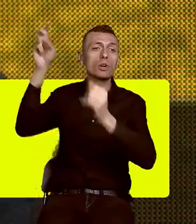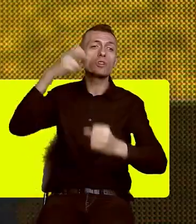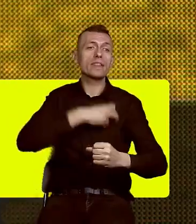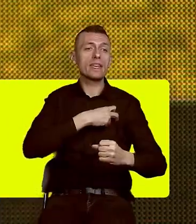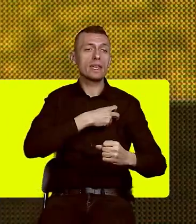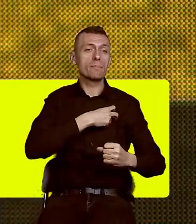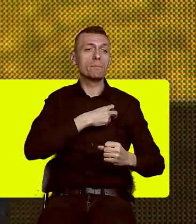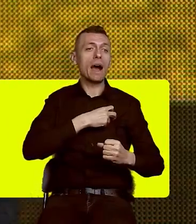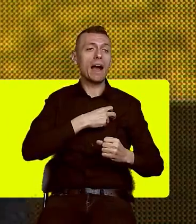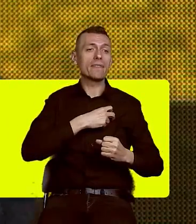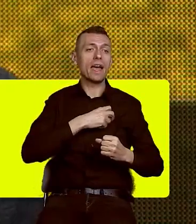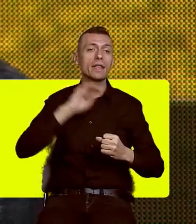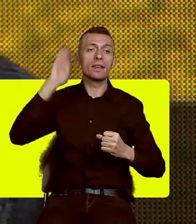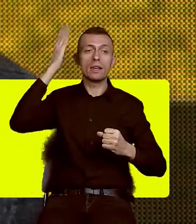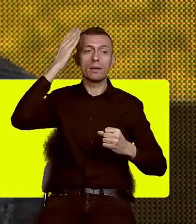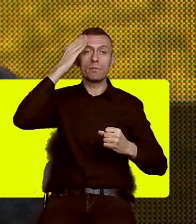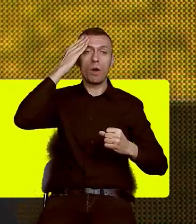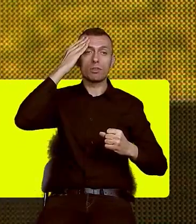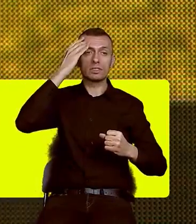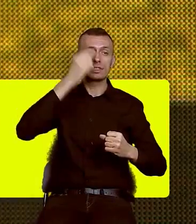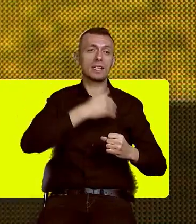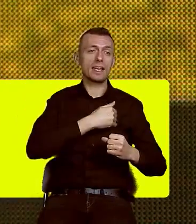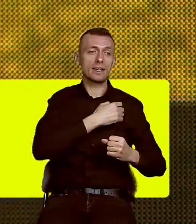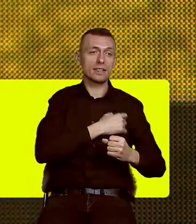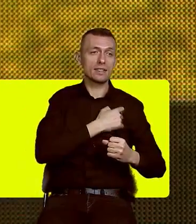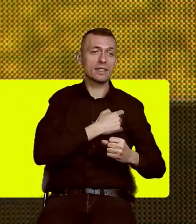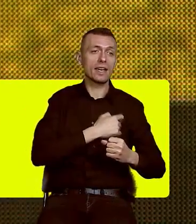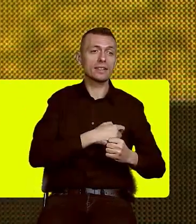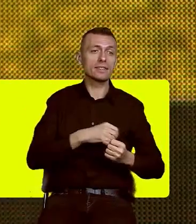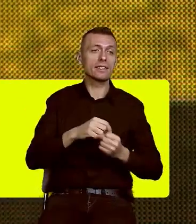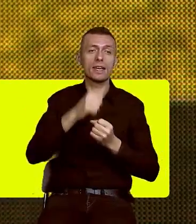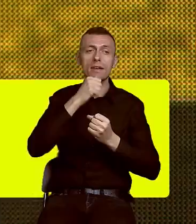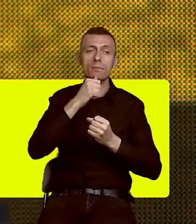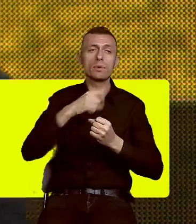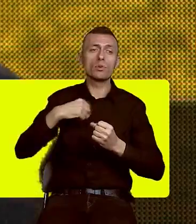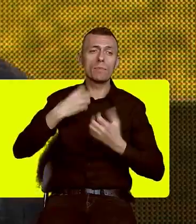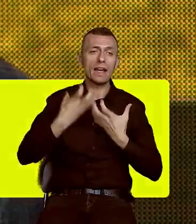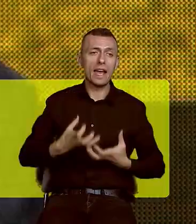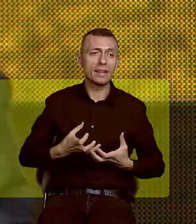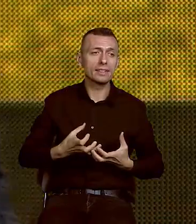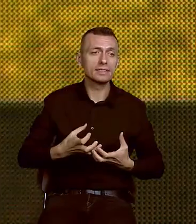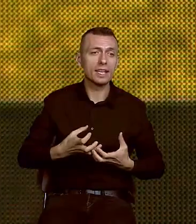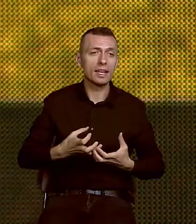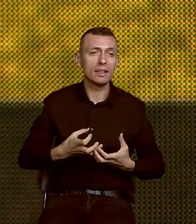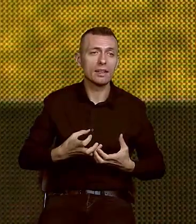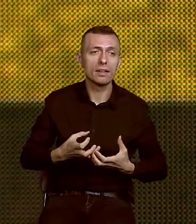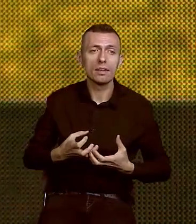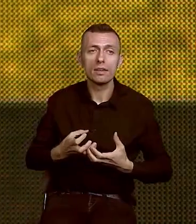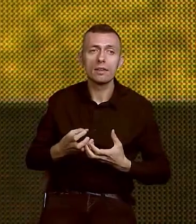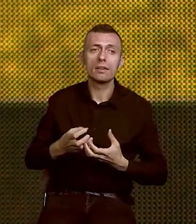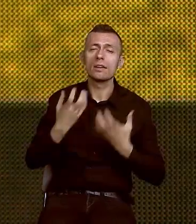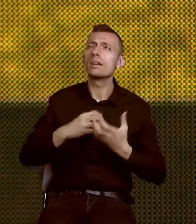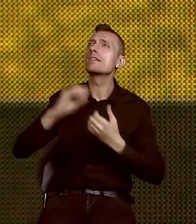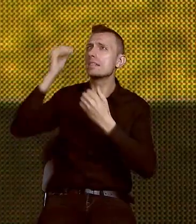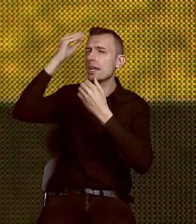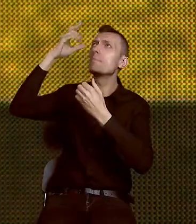rani i prowadź mnie drogą wypróbowaną. Po drugie, unikaj kuszących sytuacji. Trzymaj się z daleka od sytuacji,